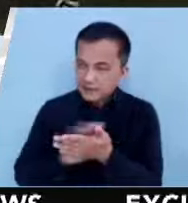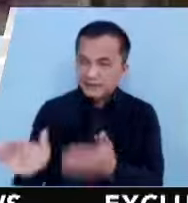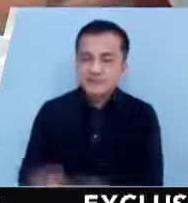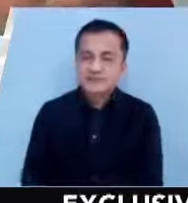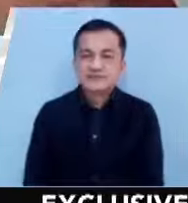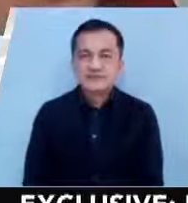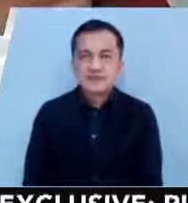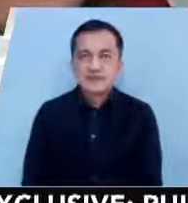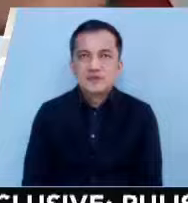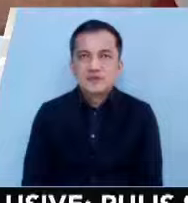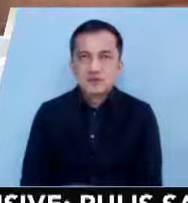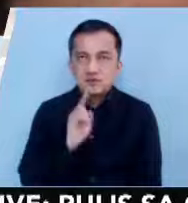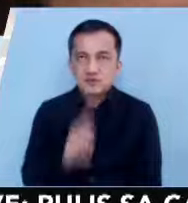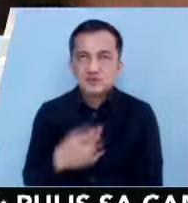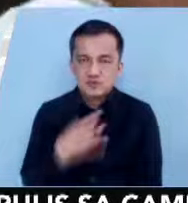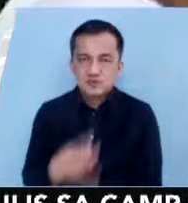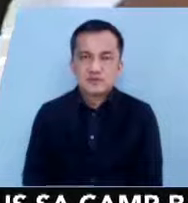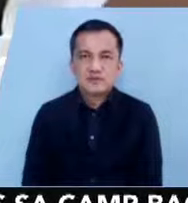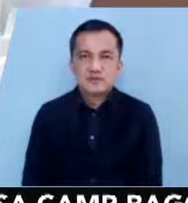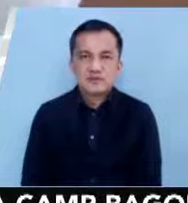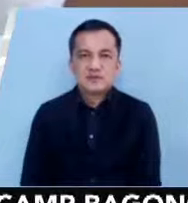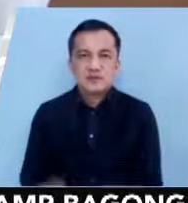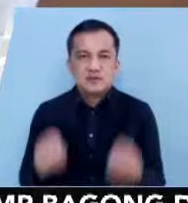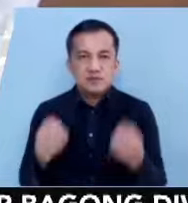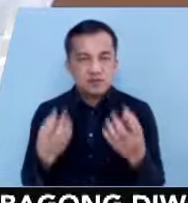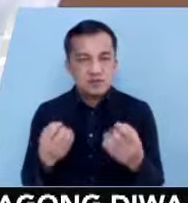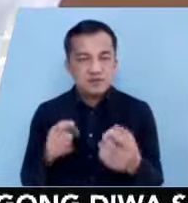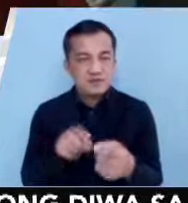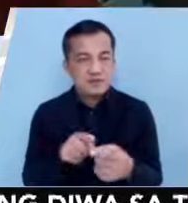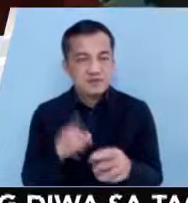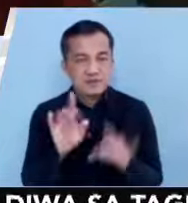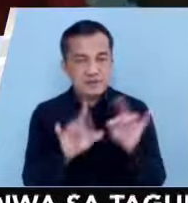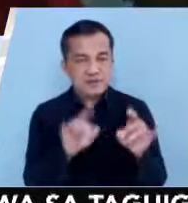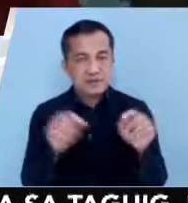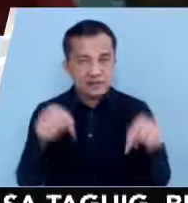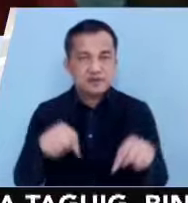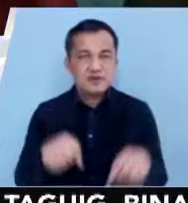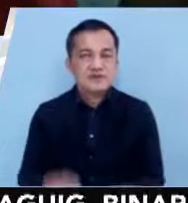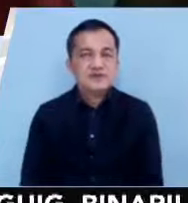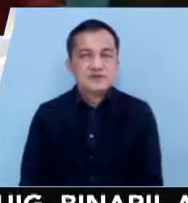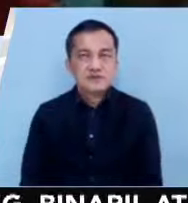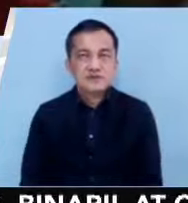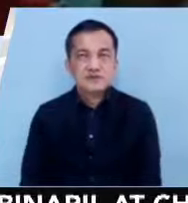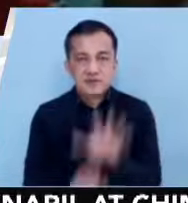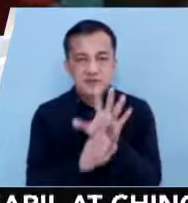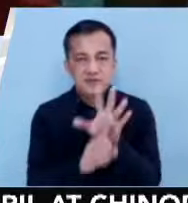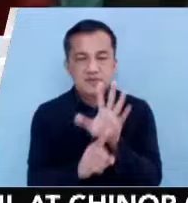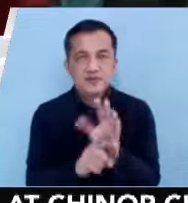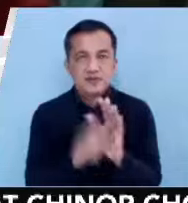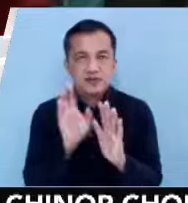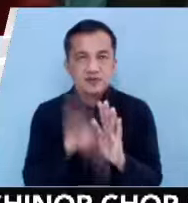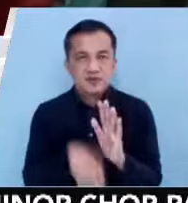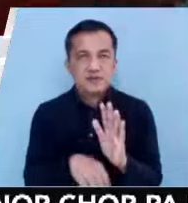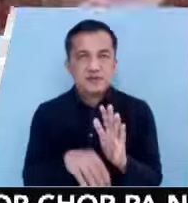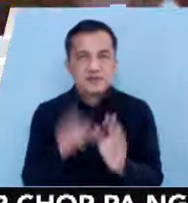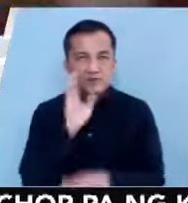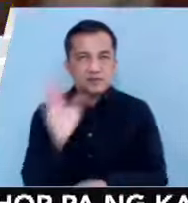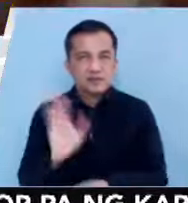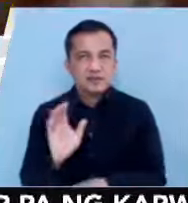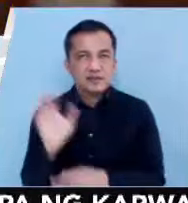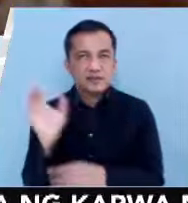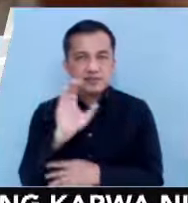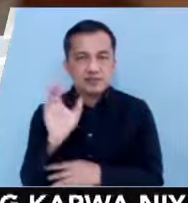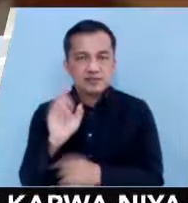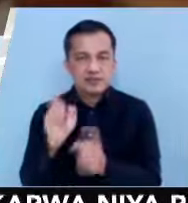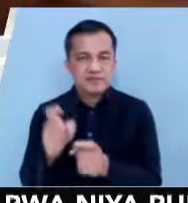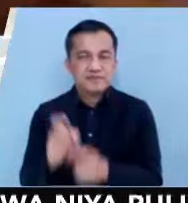gusto mo. Mas marami pa rin daw mapagpipilian dito. Mabili ngayon ang mga mura at kakaibang Christmas gifts.